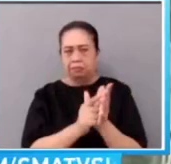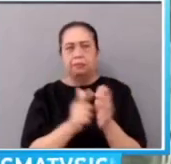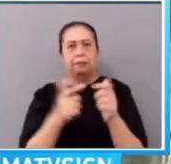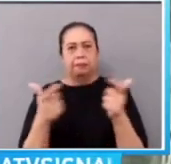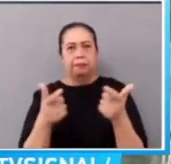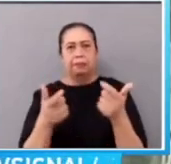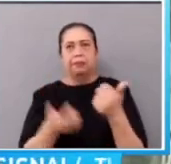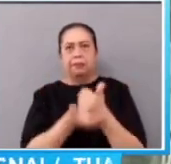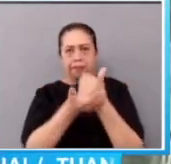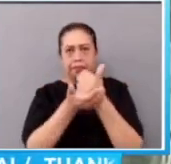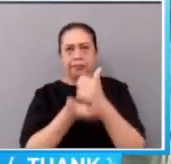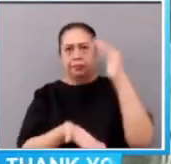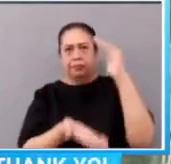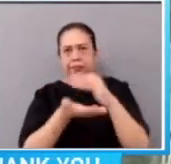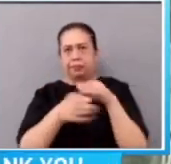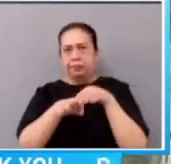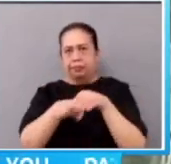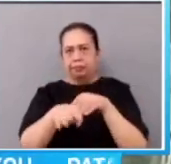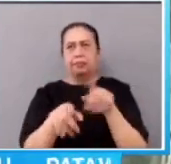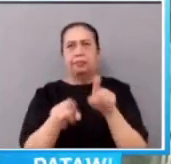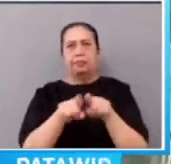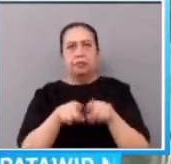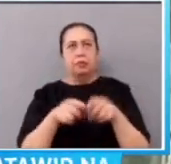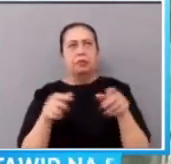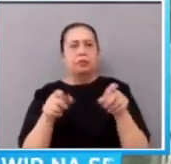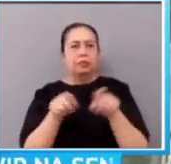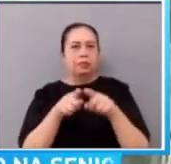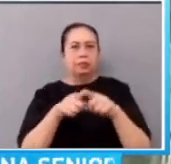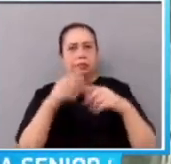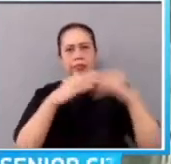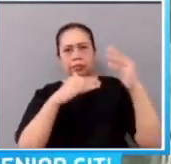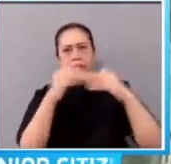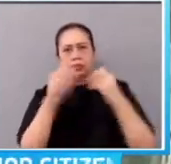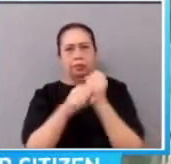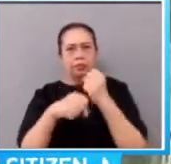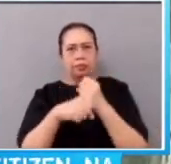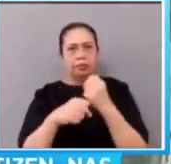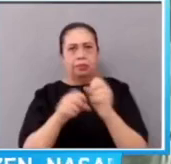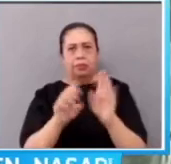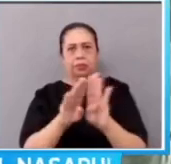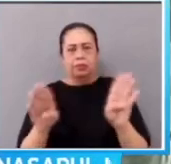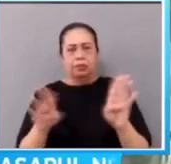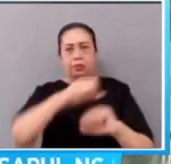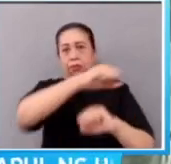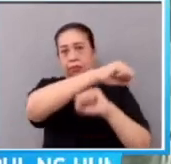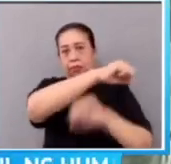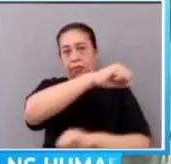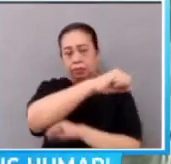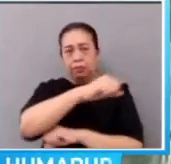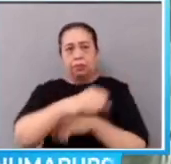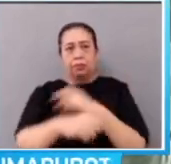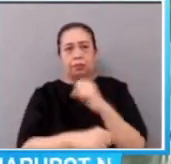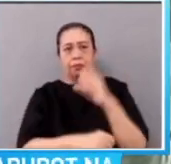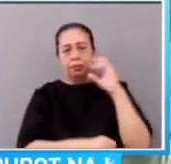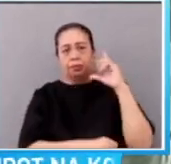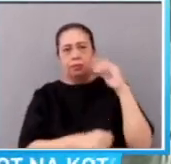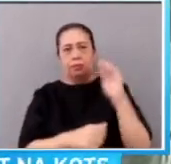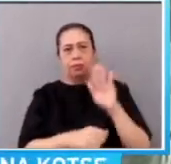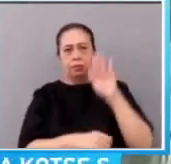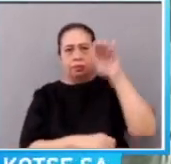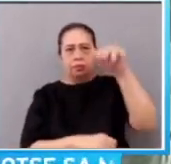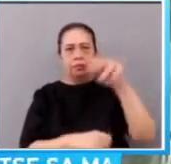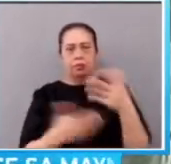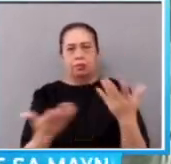niyan. Ganon din po yung mga infrastructure projects, lalong-lalo na po yung mga binuksan ng mga tulay at skyway, malaki pa rin po yung epekto niyan. Kaya